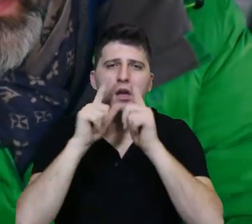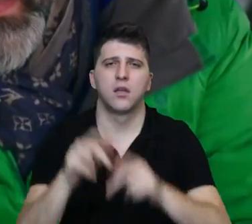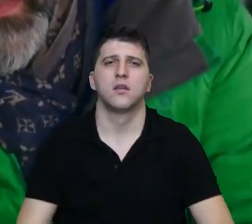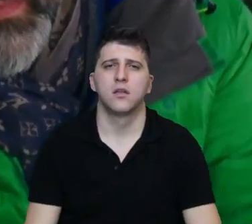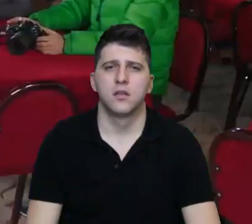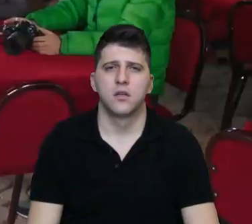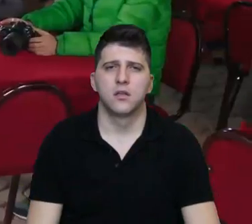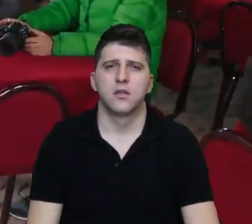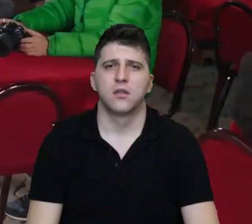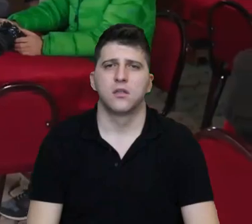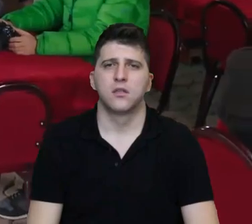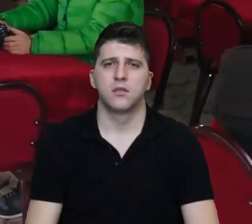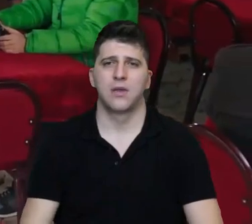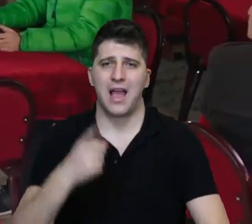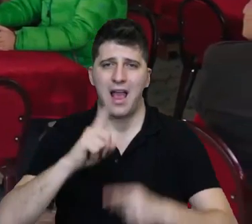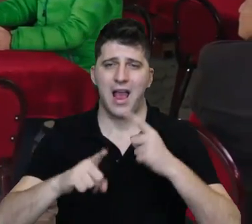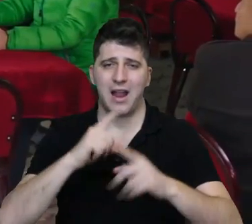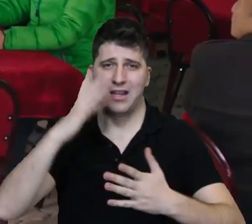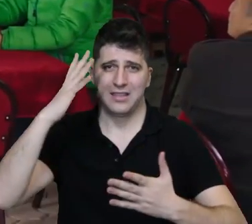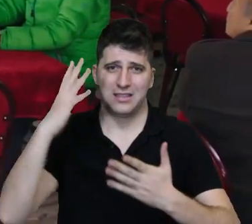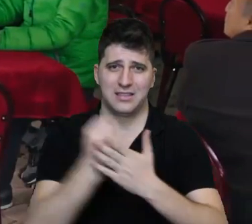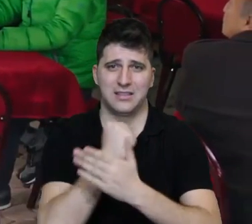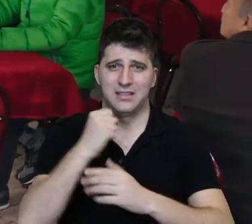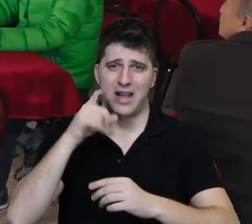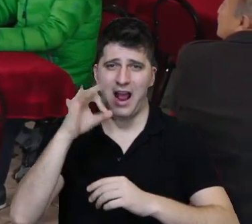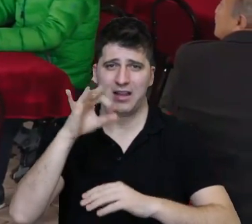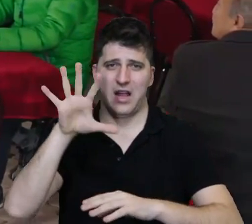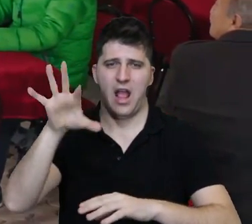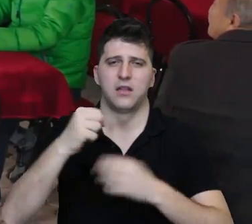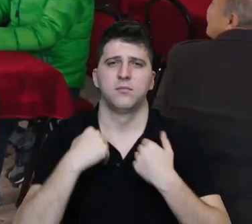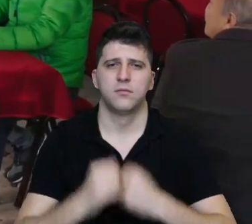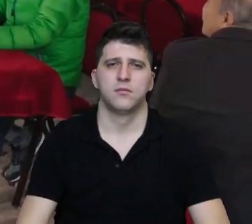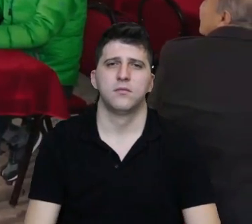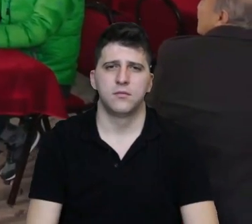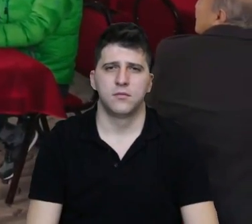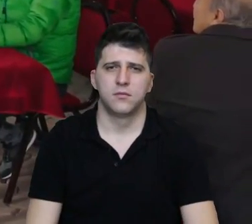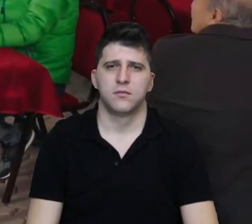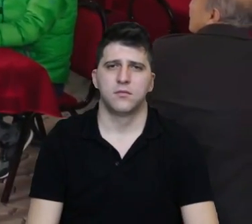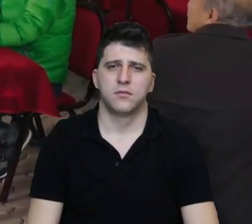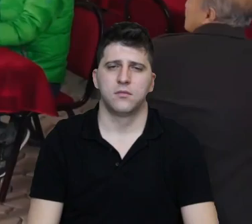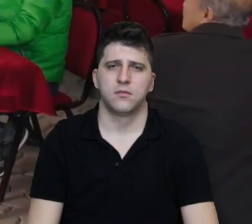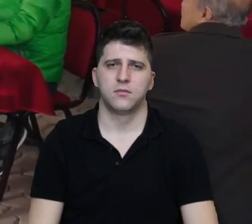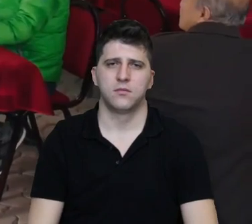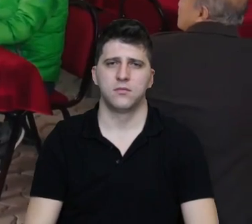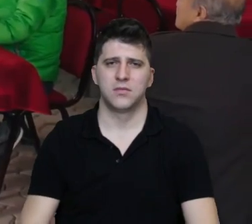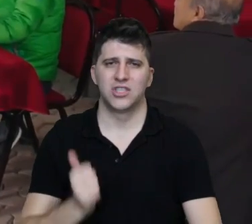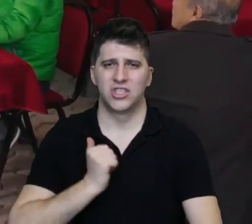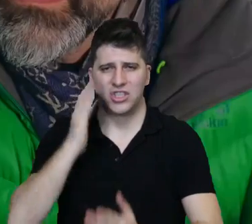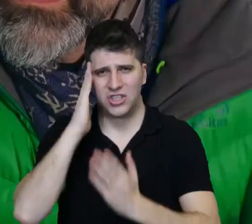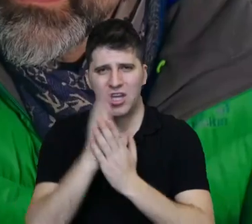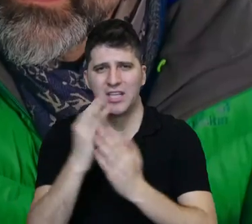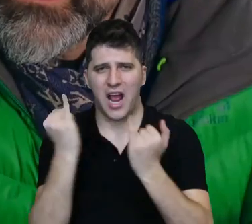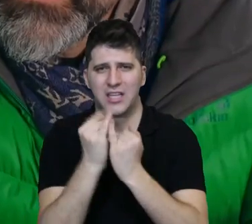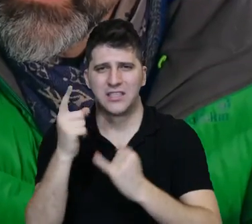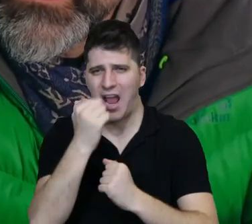İçeri olmuş. Haraklı Kalesi'ni fethedip Tekfur hazinesini ele geçirdim. ve dahi şehit kardeşlerimin kanını yerde